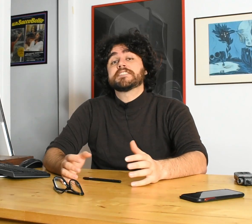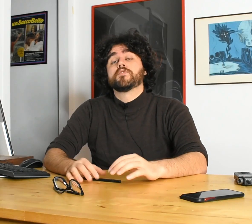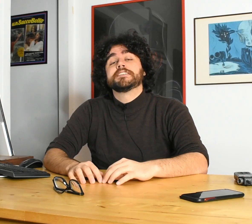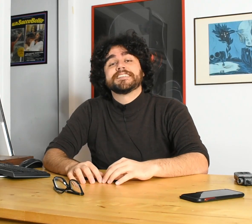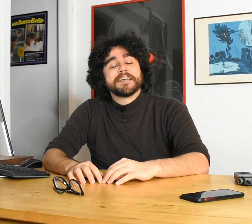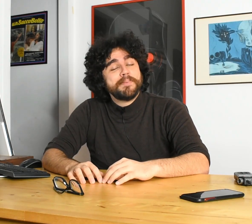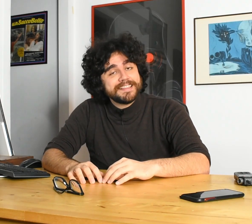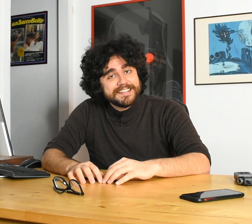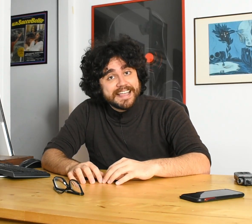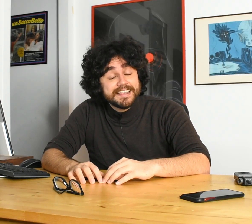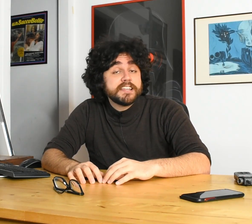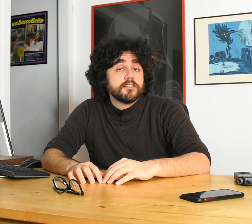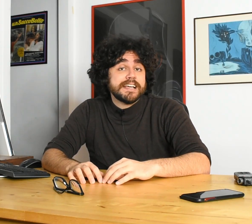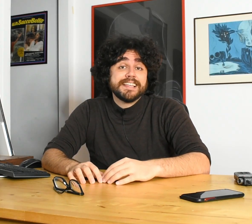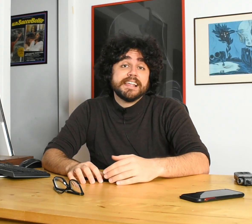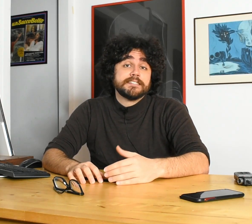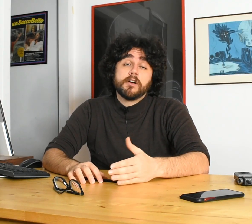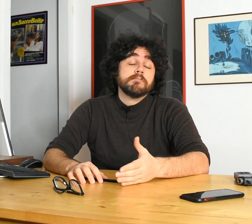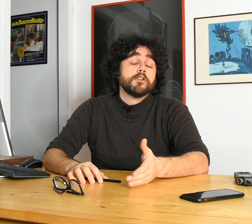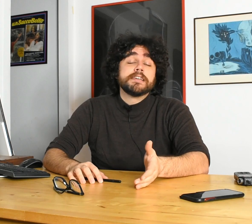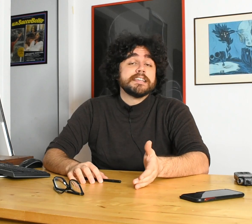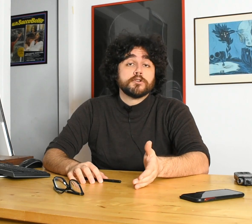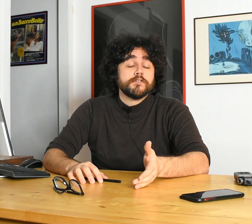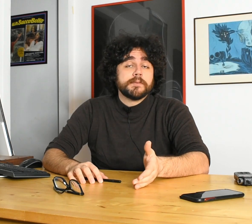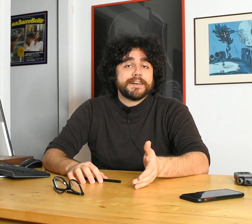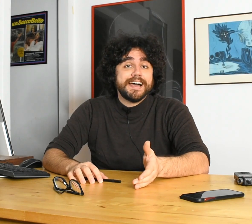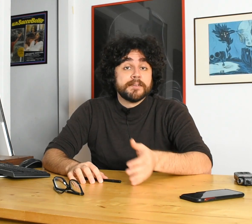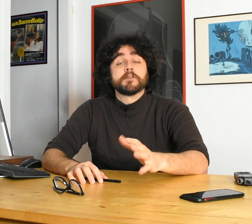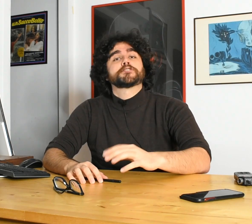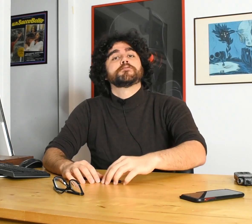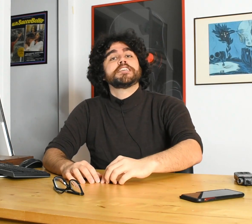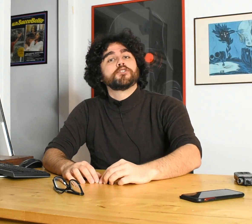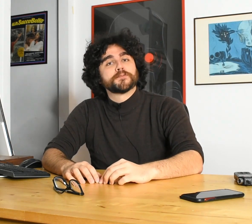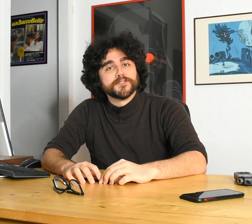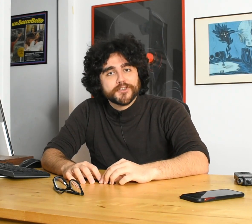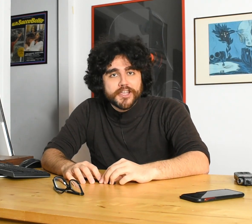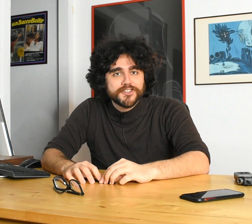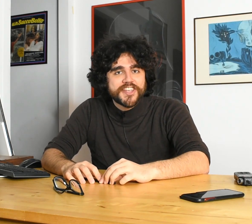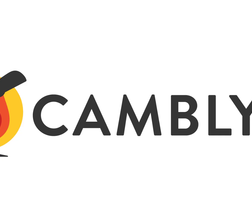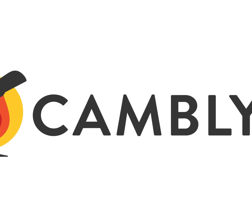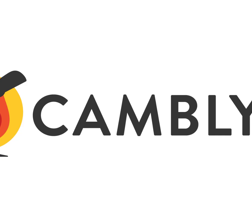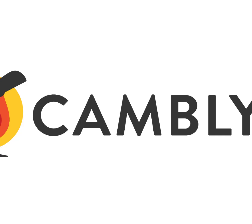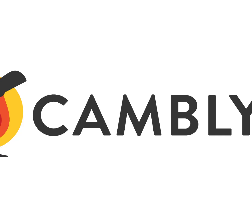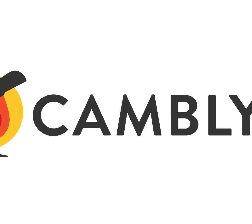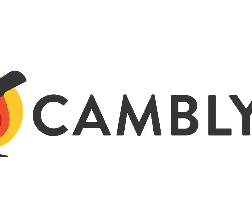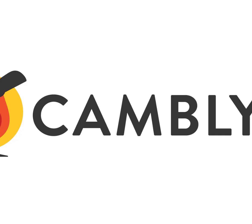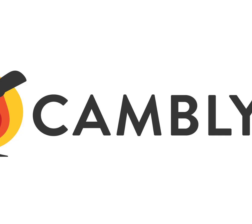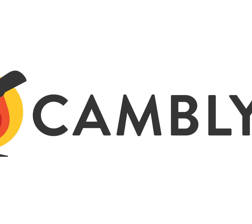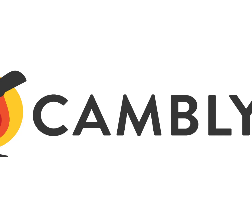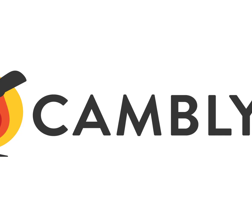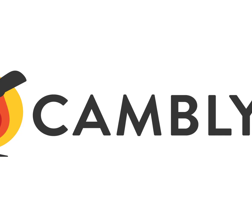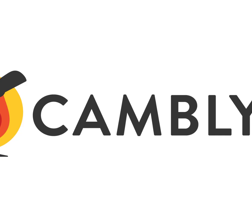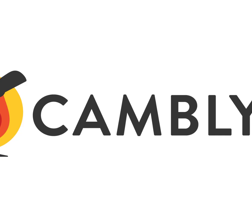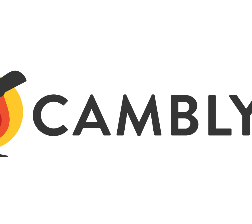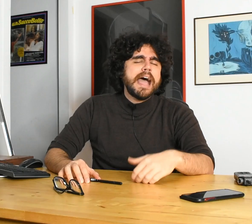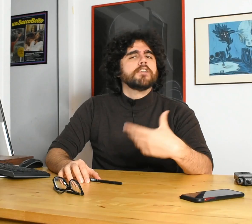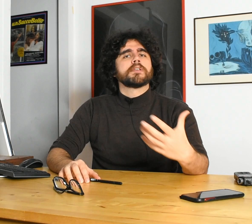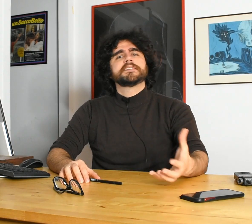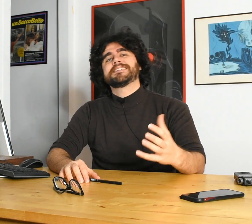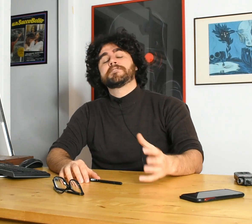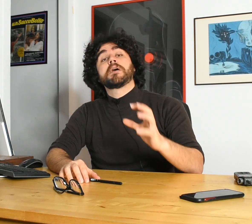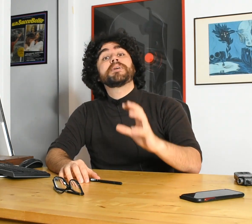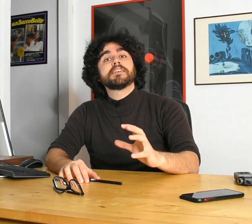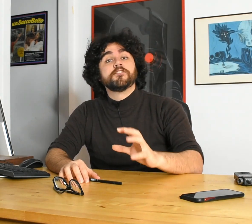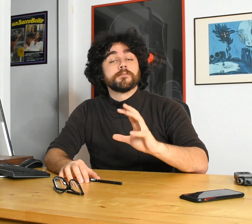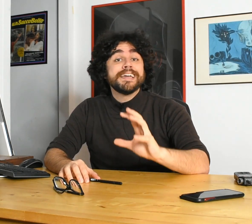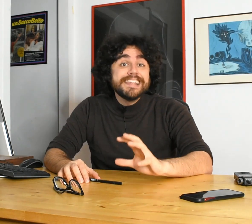Ora, nel caso voleste scappare dall'Italia, ricordate, all'estero almeno l'inglese lo dovete parlare. Per questo motivo lo sponsor di oggi è Cambly, che molti di voi conoscono già. Allora,